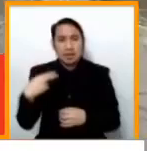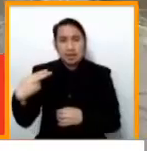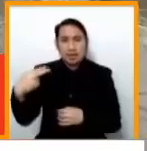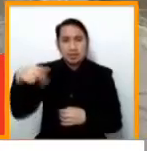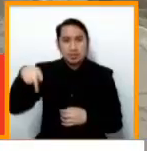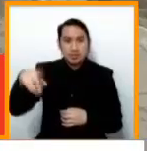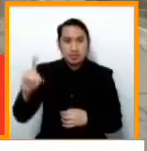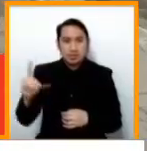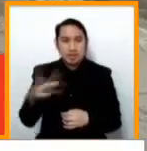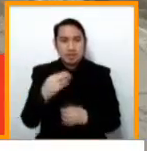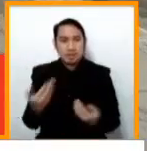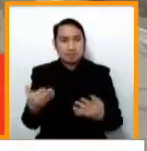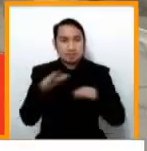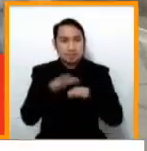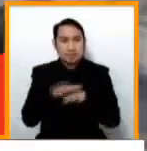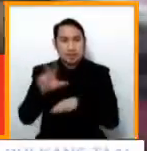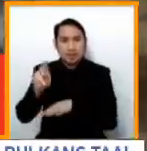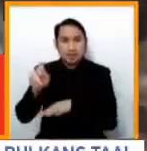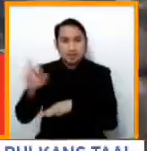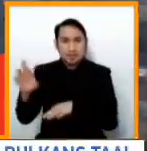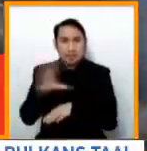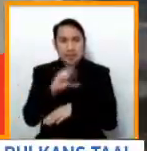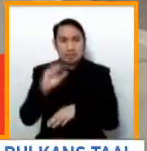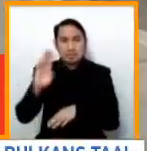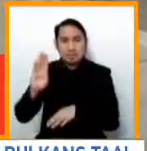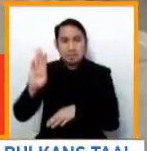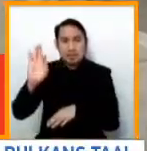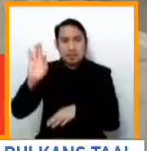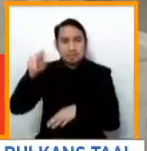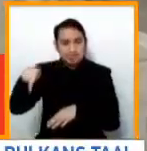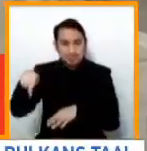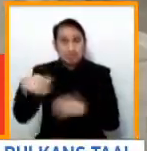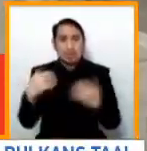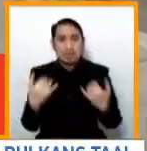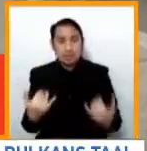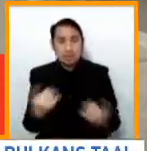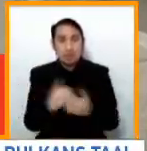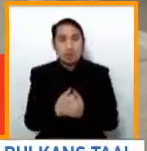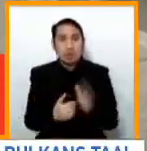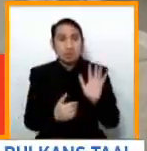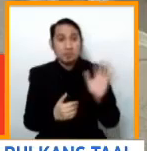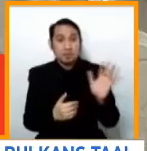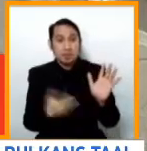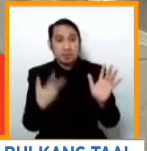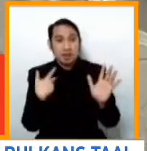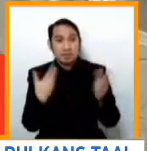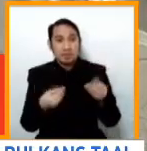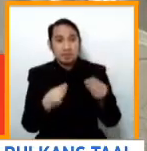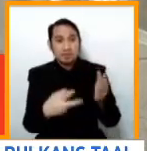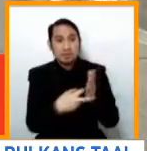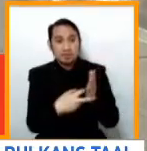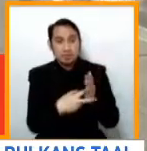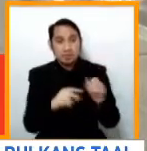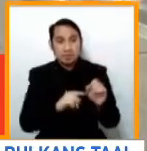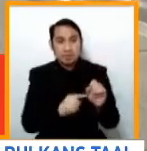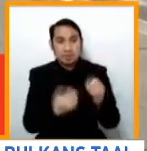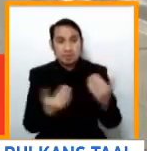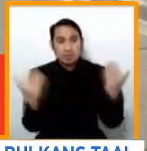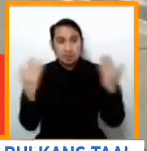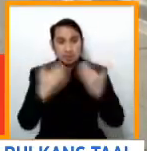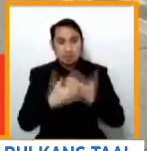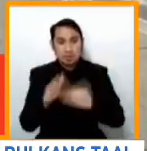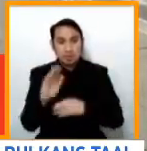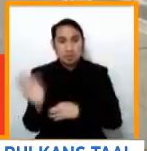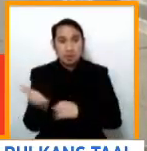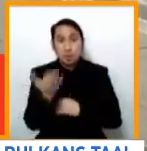Task Force NCR at BFP. Umabot na sa mahigit 50 yung natikitan simula kagabi hanggang ngayong umaga dahil doon sa mga paglabag